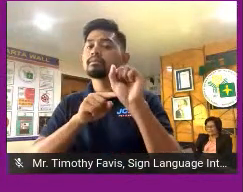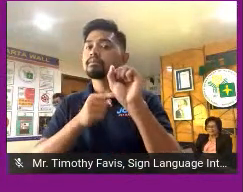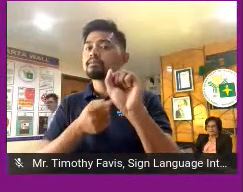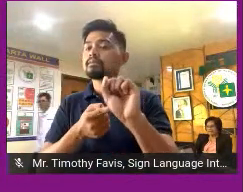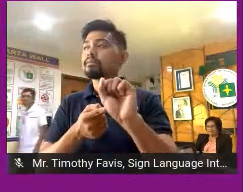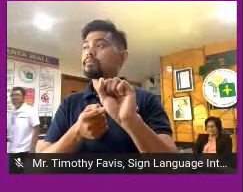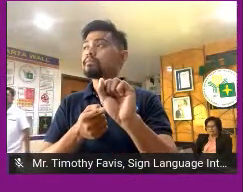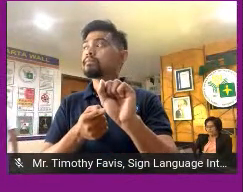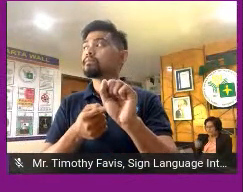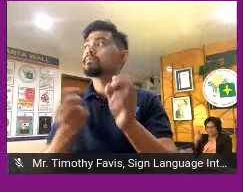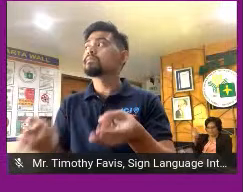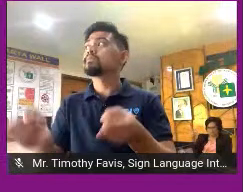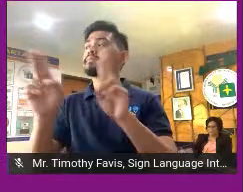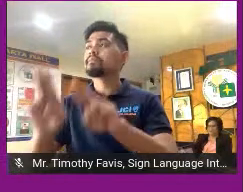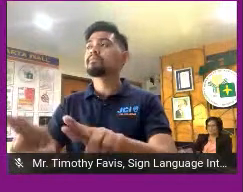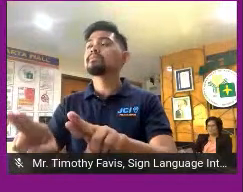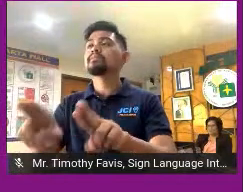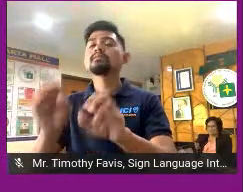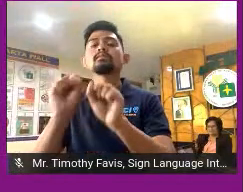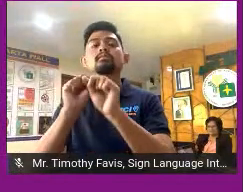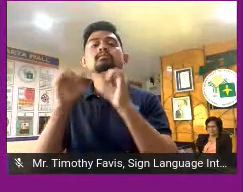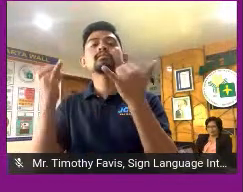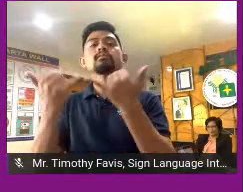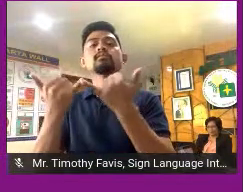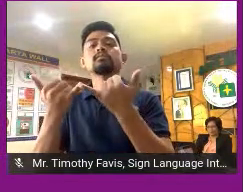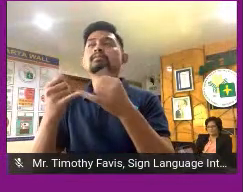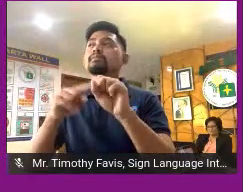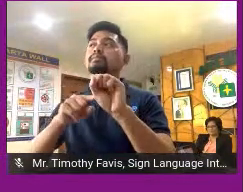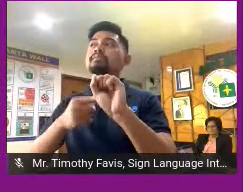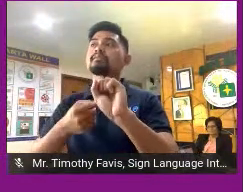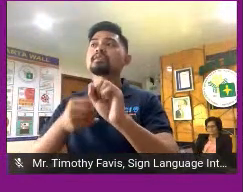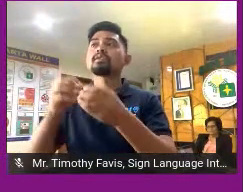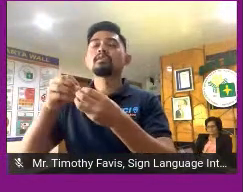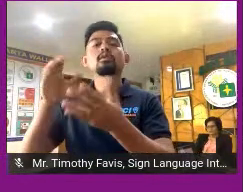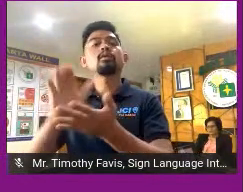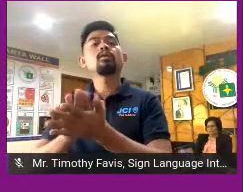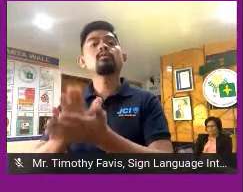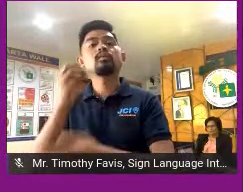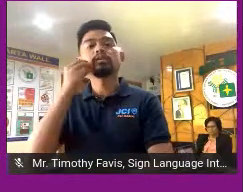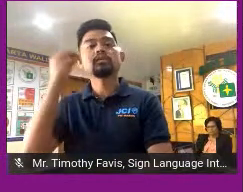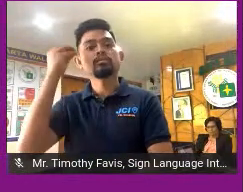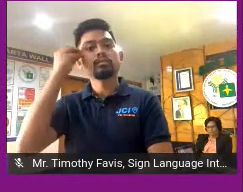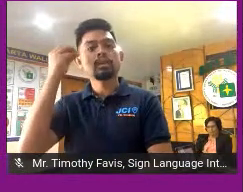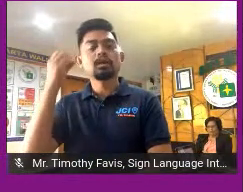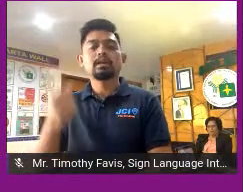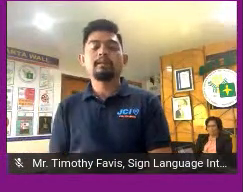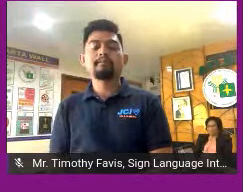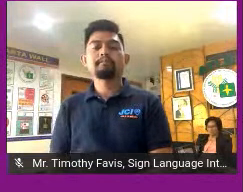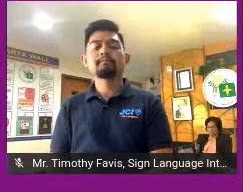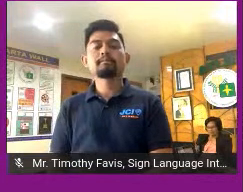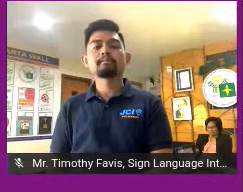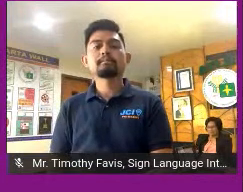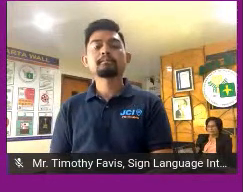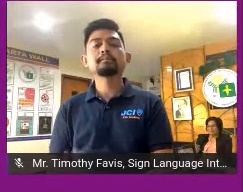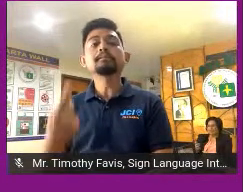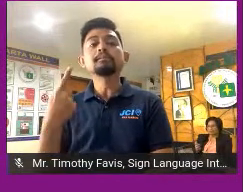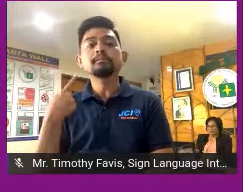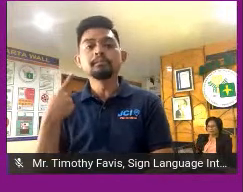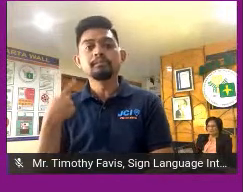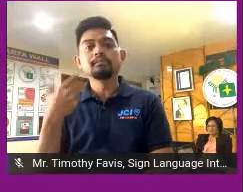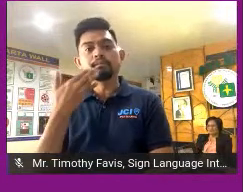lahat na nangyayari sa society starts at home. So you have to have a